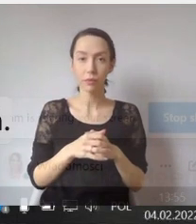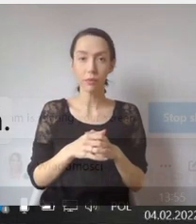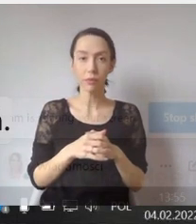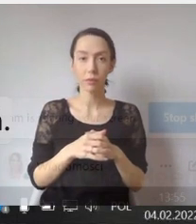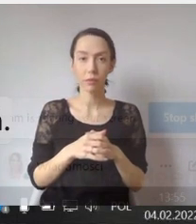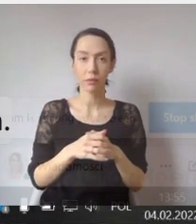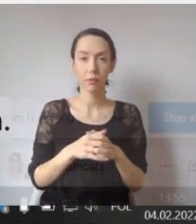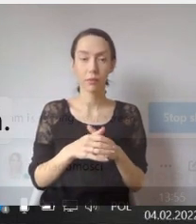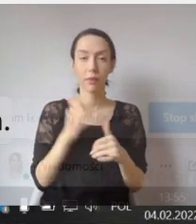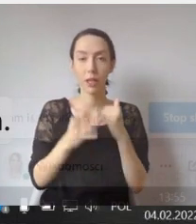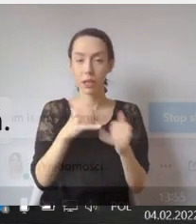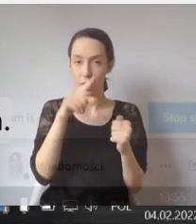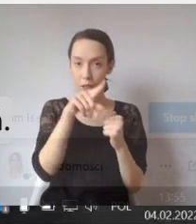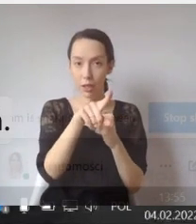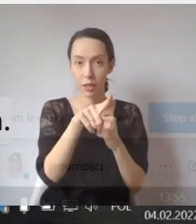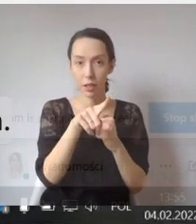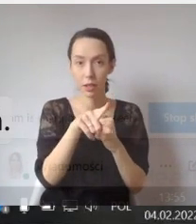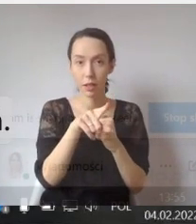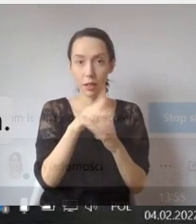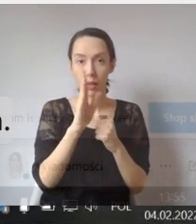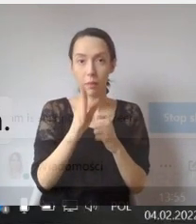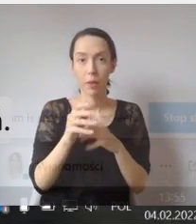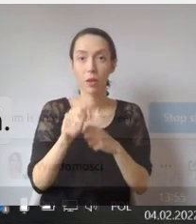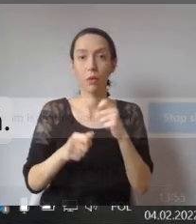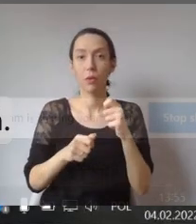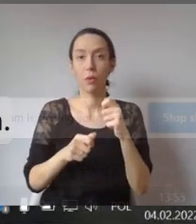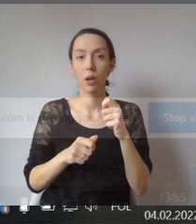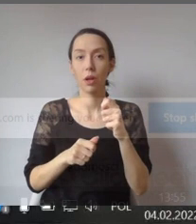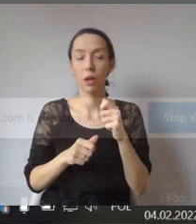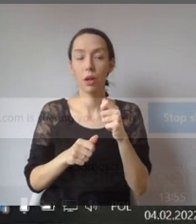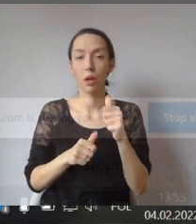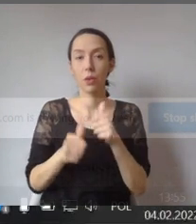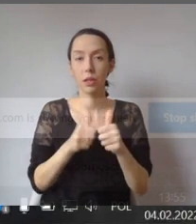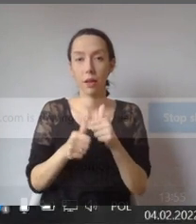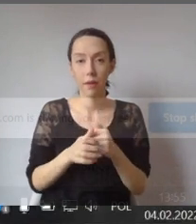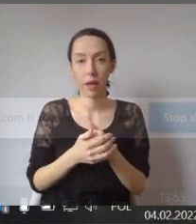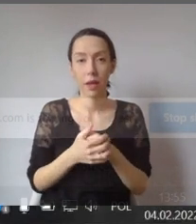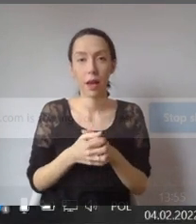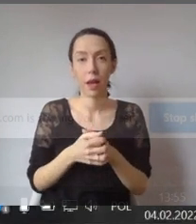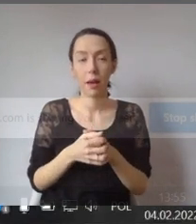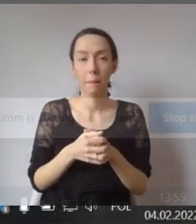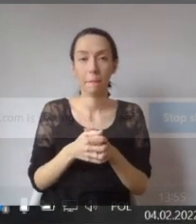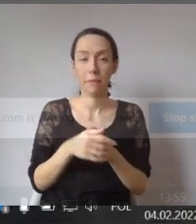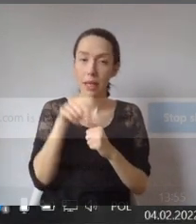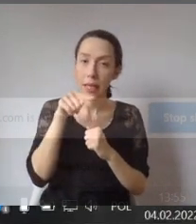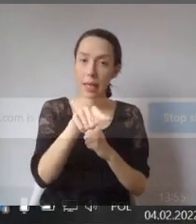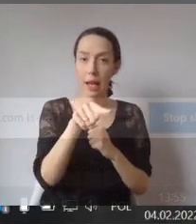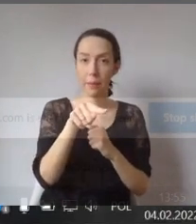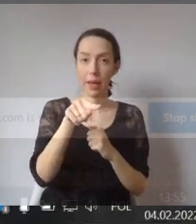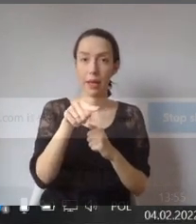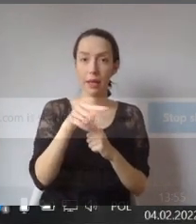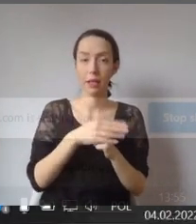Jak w nie klikniecie, zobaczycie ustawienia potwierdzeń. Powinniście w to kliknąć i